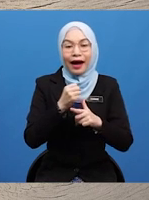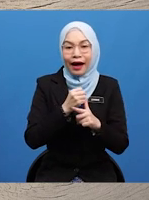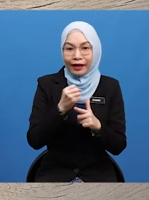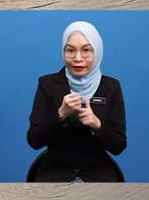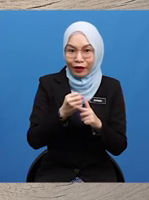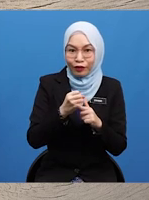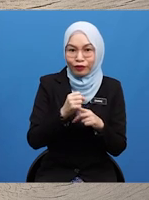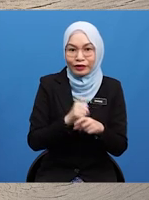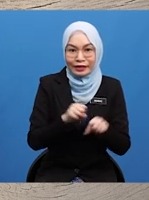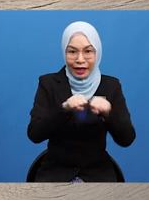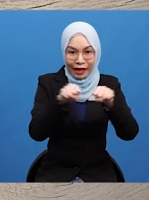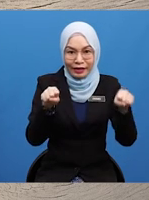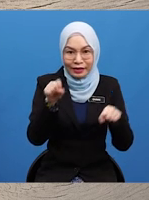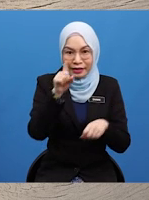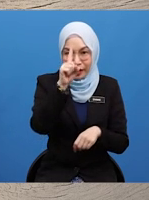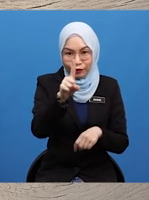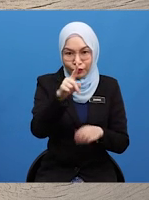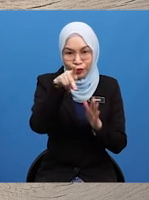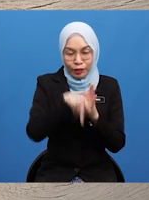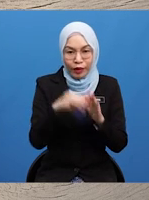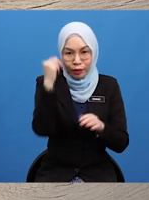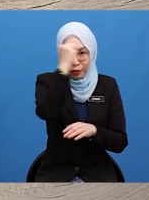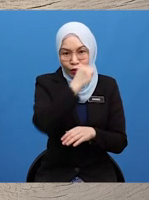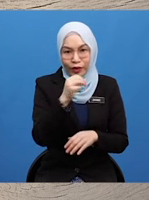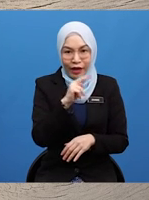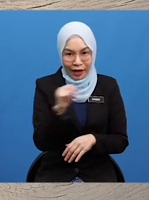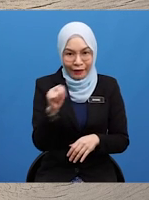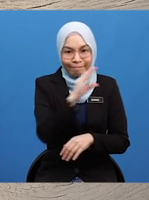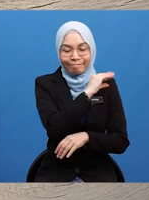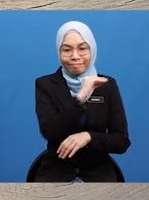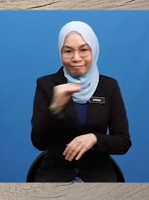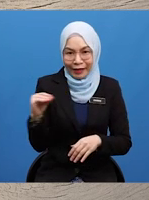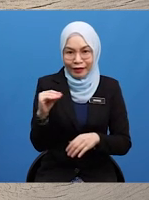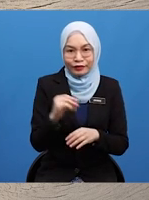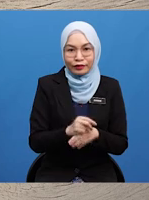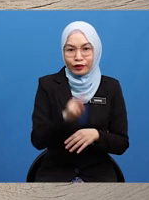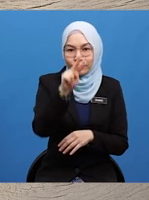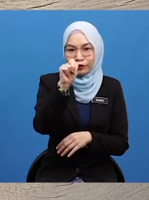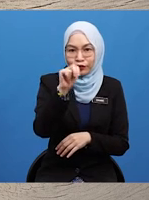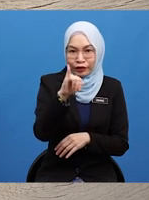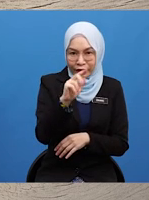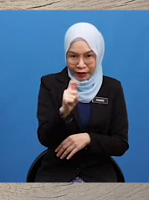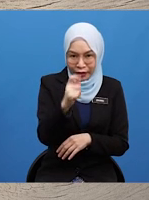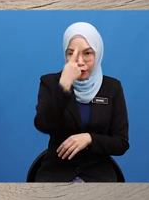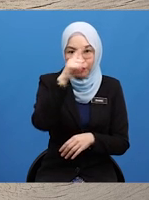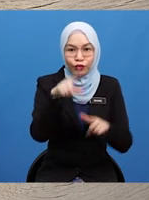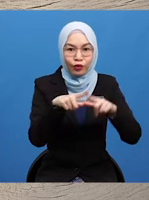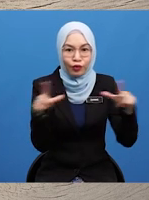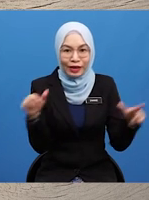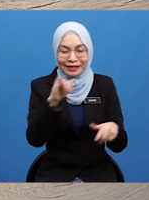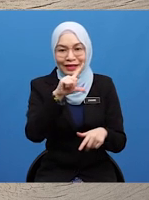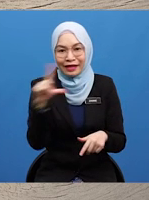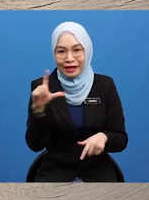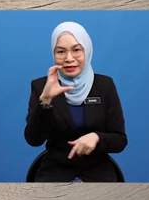permukaan. Kemudian unit bagi ukuran luas ialah sentimeter